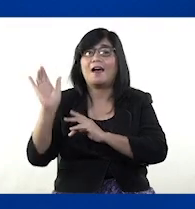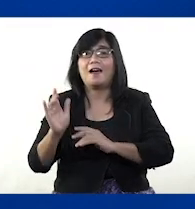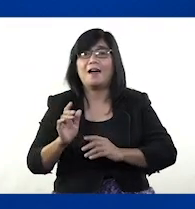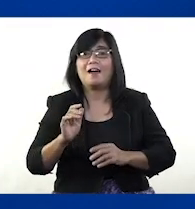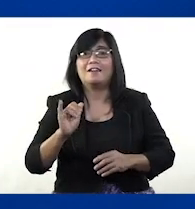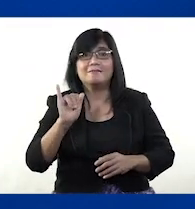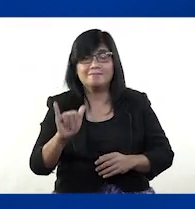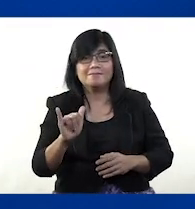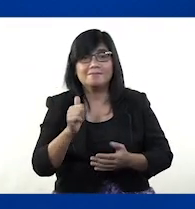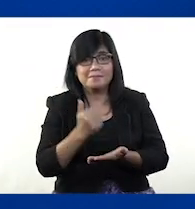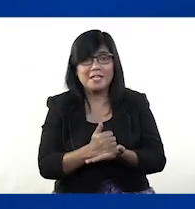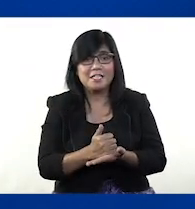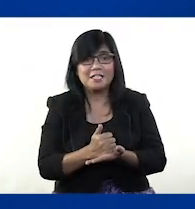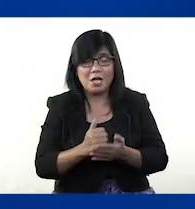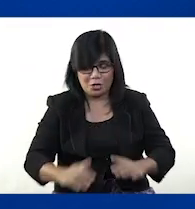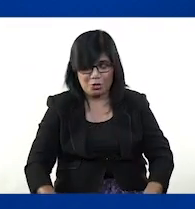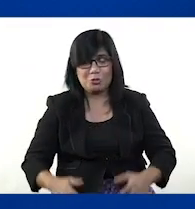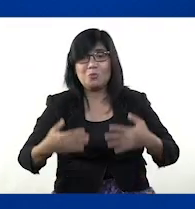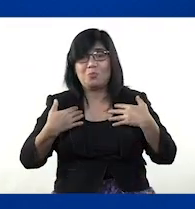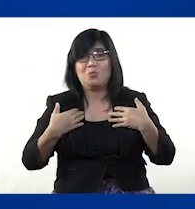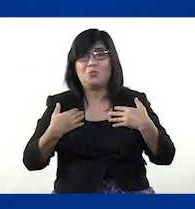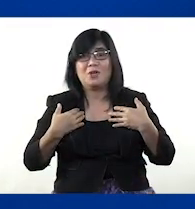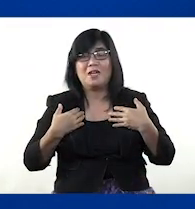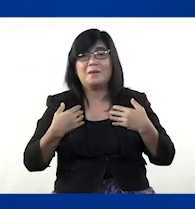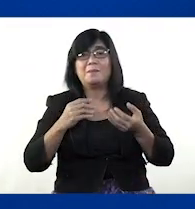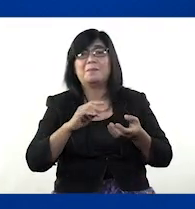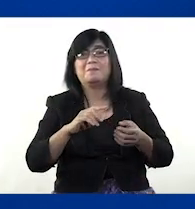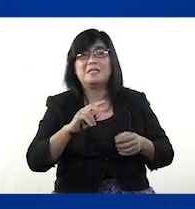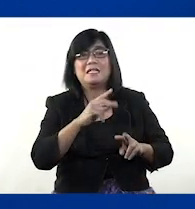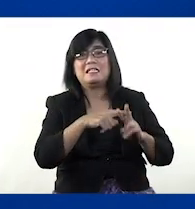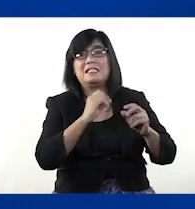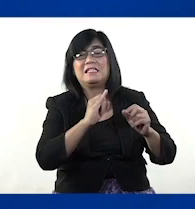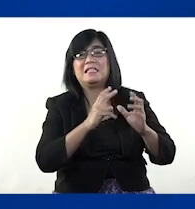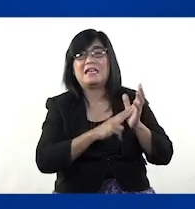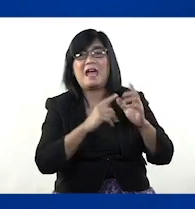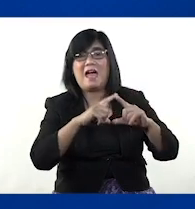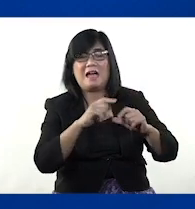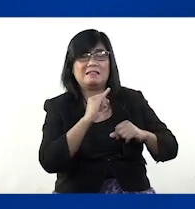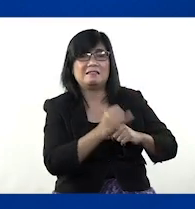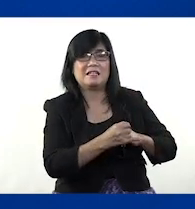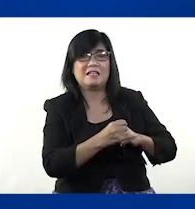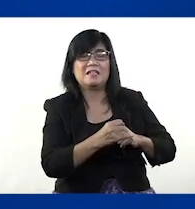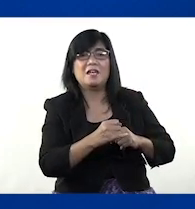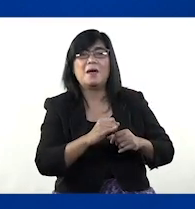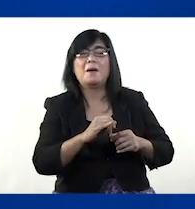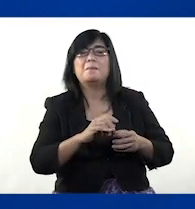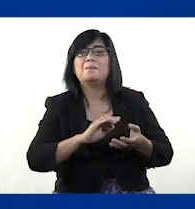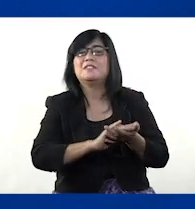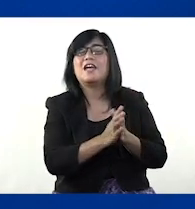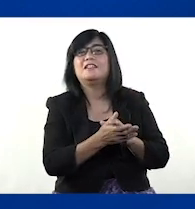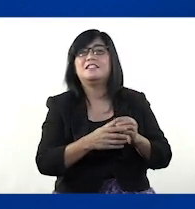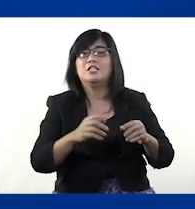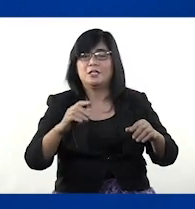ini dia nunggu pak Tuntung kita gini singa serupa dengan tubuhnya mulia menurut kuasa-nya uh yang dapat